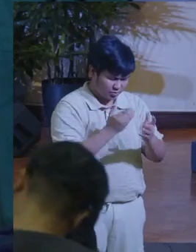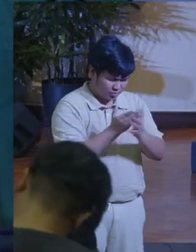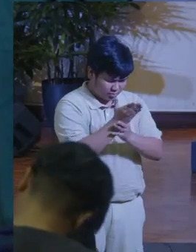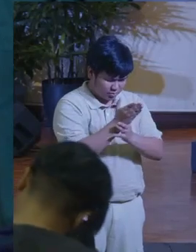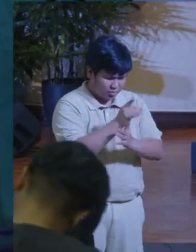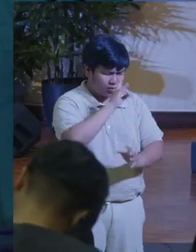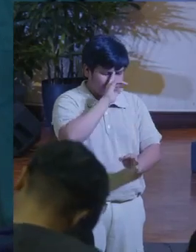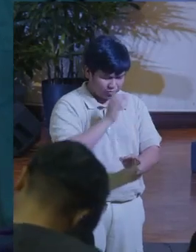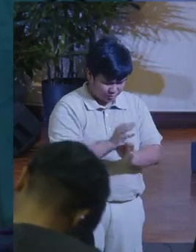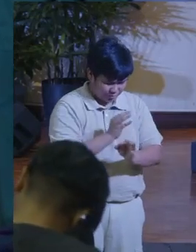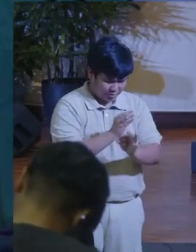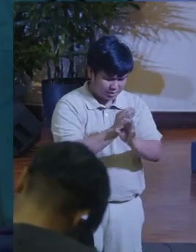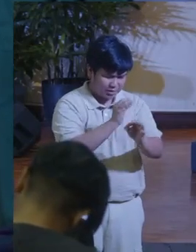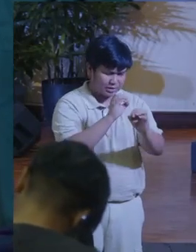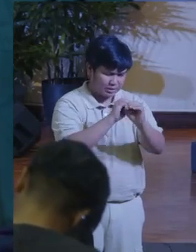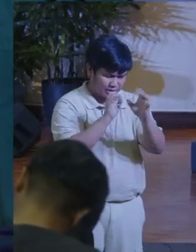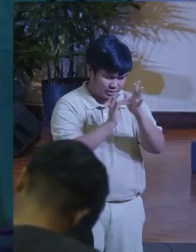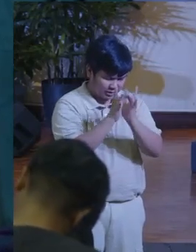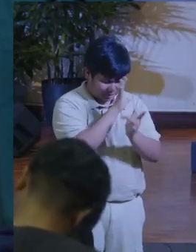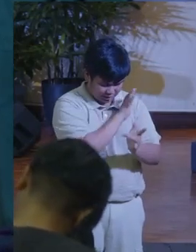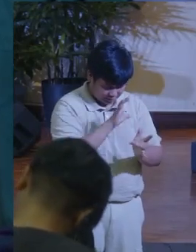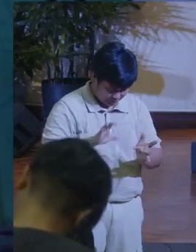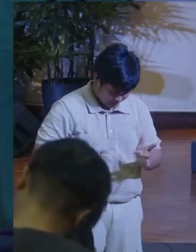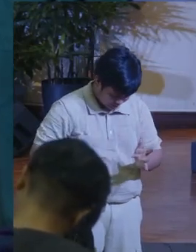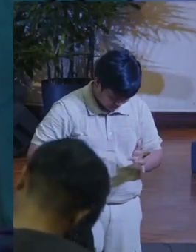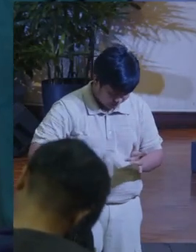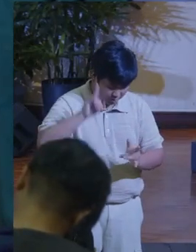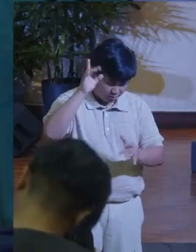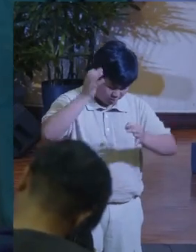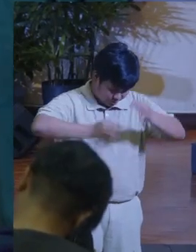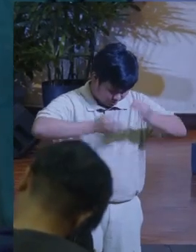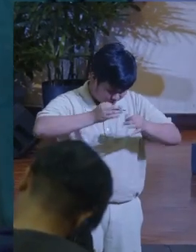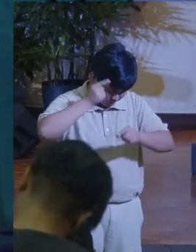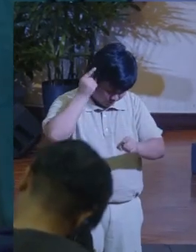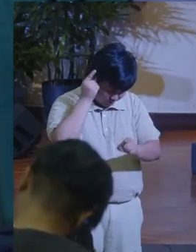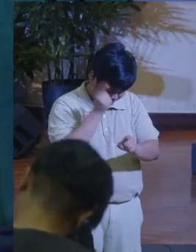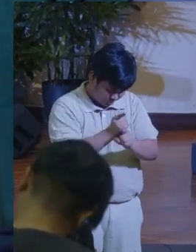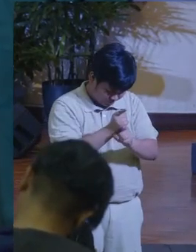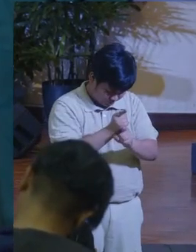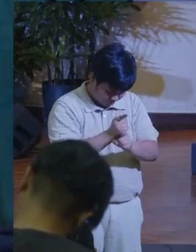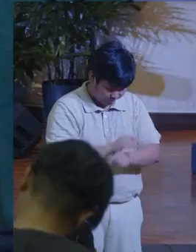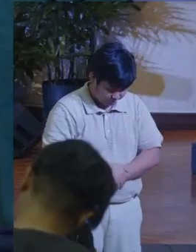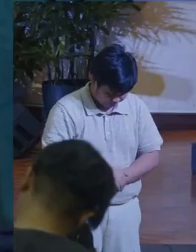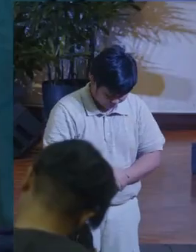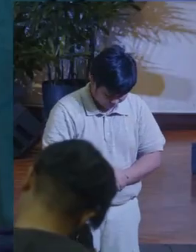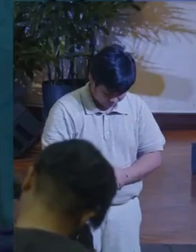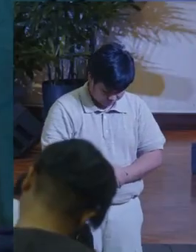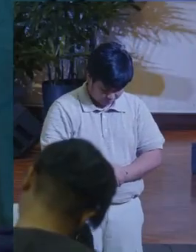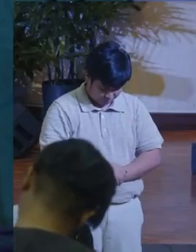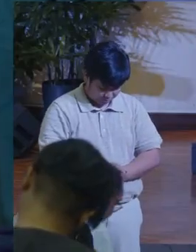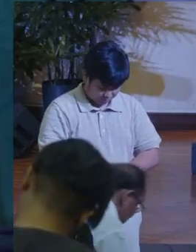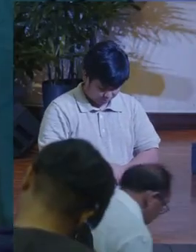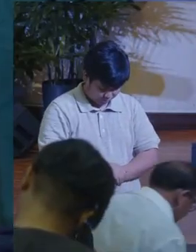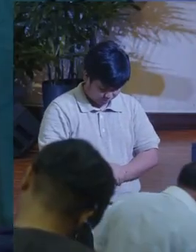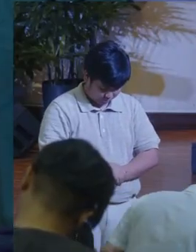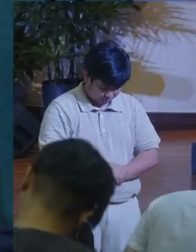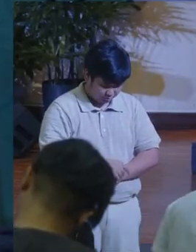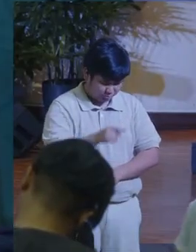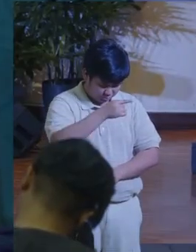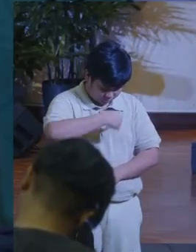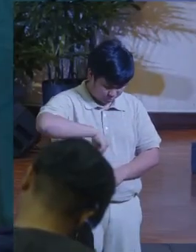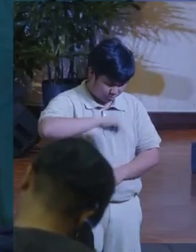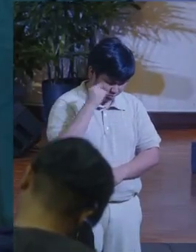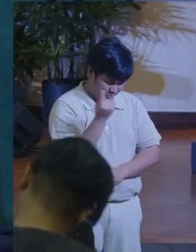sa pamamagitan ng pananampalataya lamang kay Kristo Jesus na